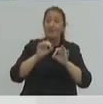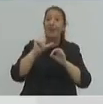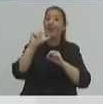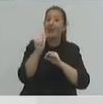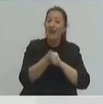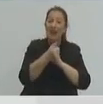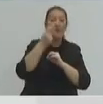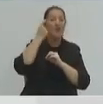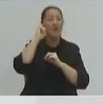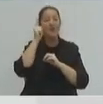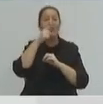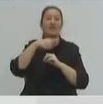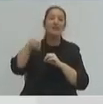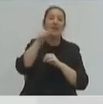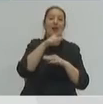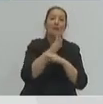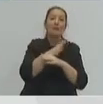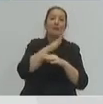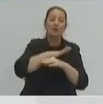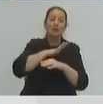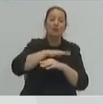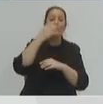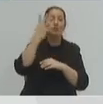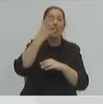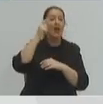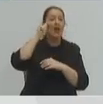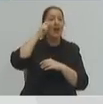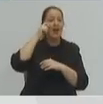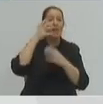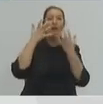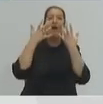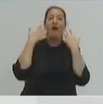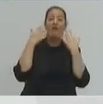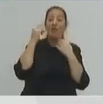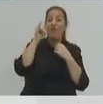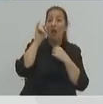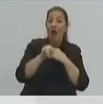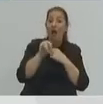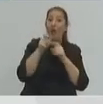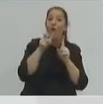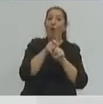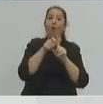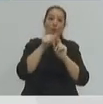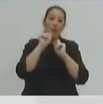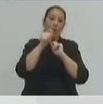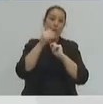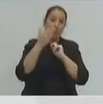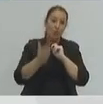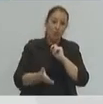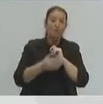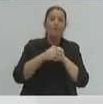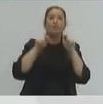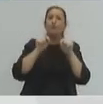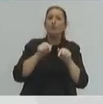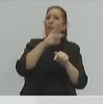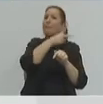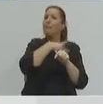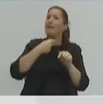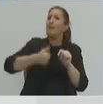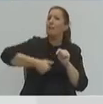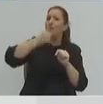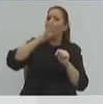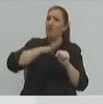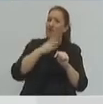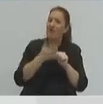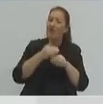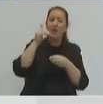sizlerle paylaşmak istiyorum. 4 Ekim hayvan hakları koruma günüydü. Evet, burada belediye başkanlarımız var,